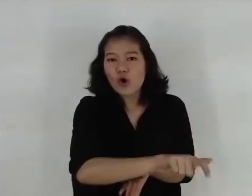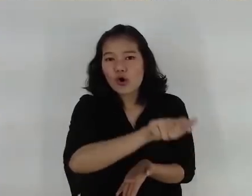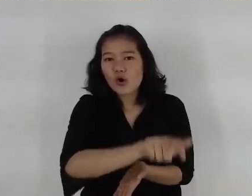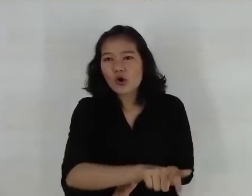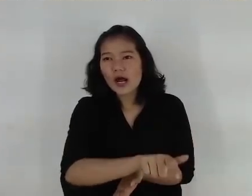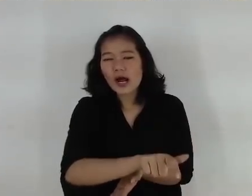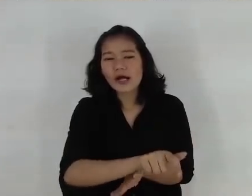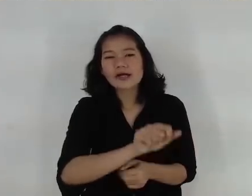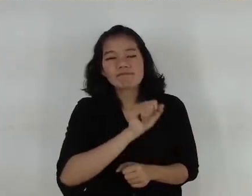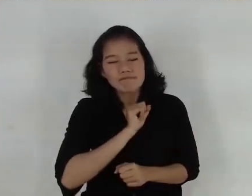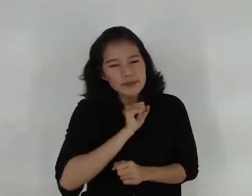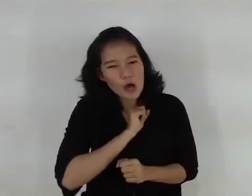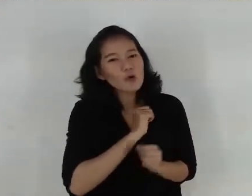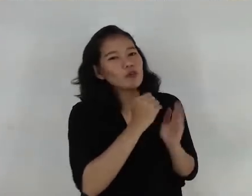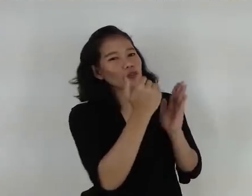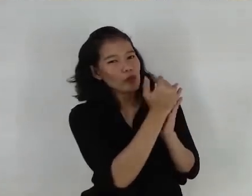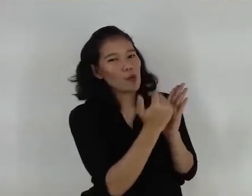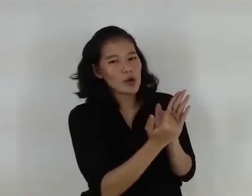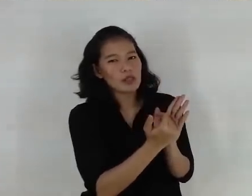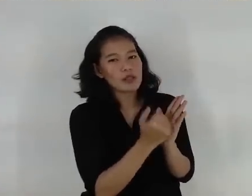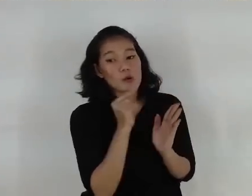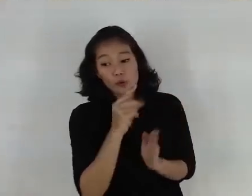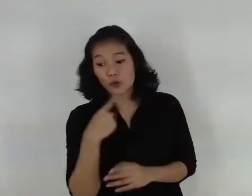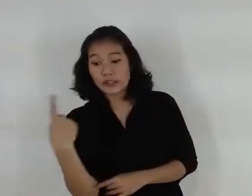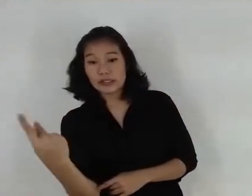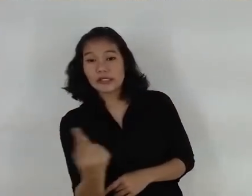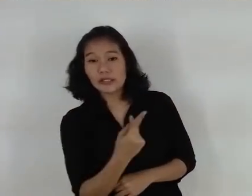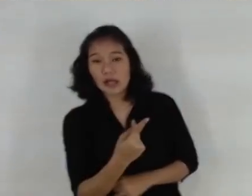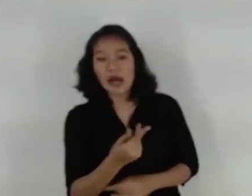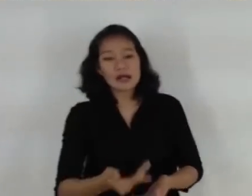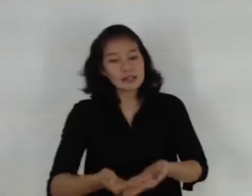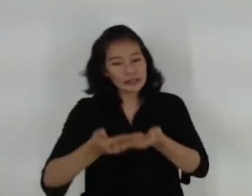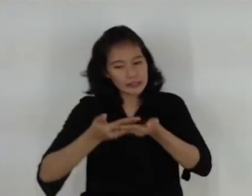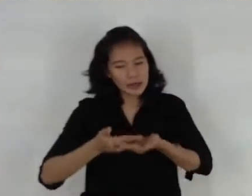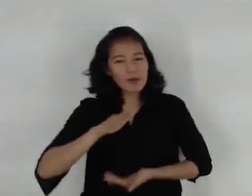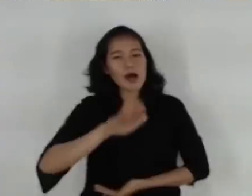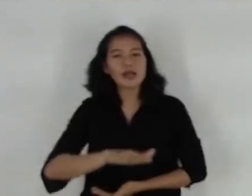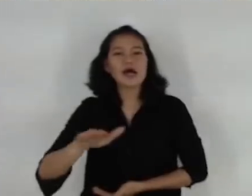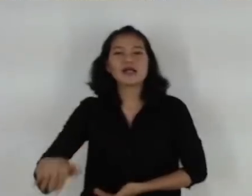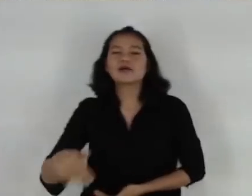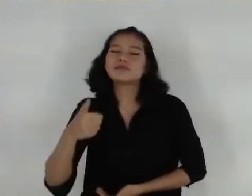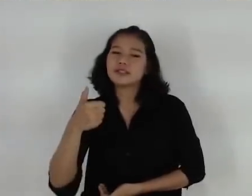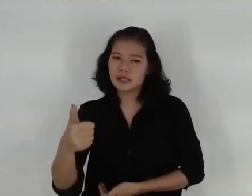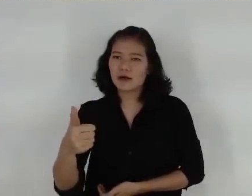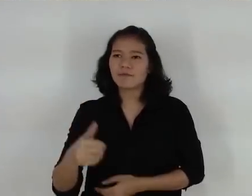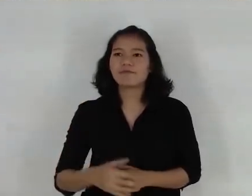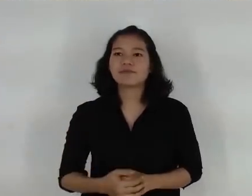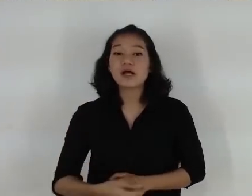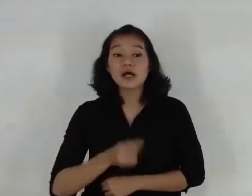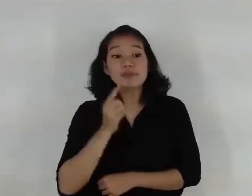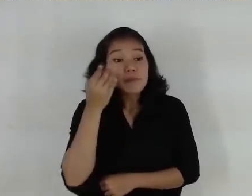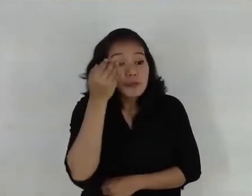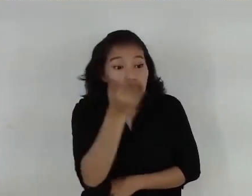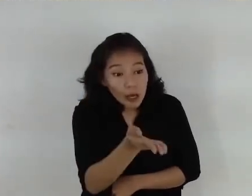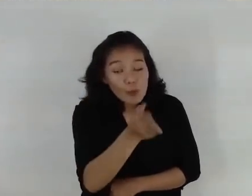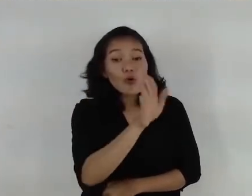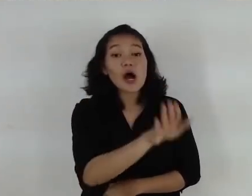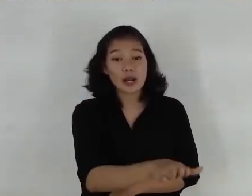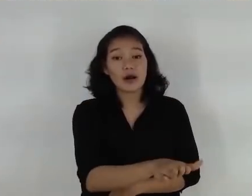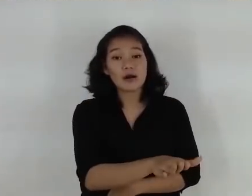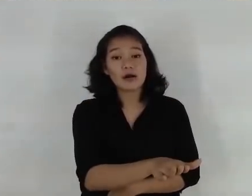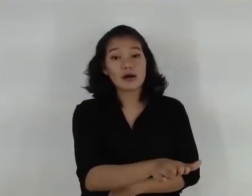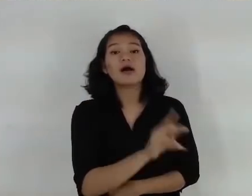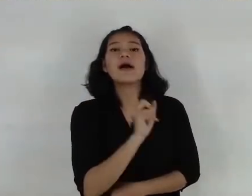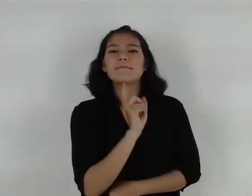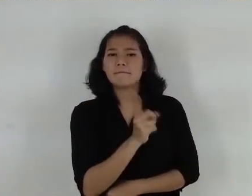kepada hukum Taurat supaya kita diterima menjadi anak dan karena kamu adalah anak